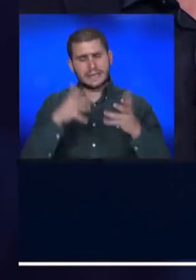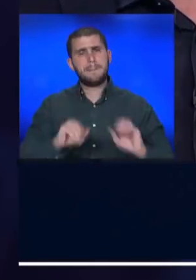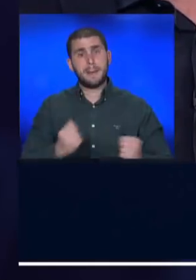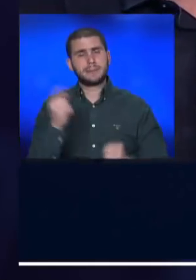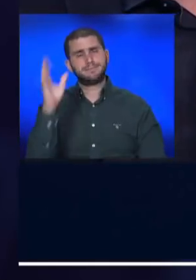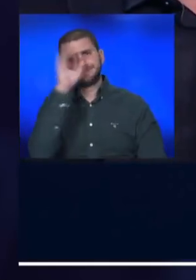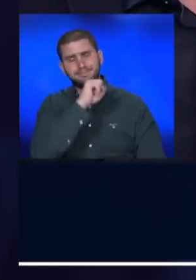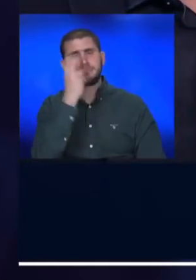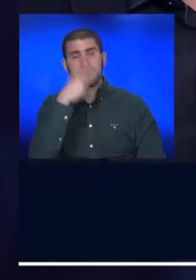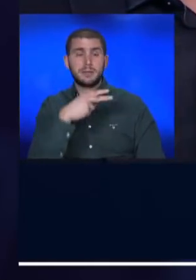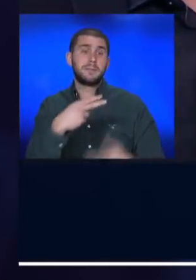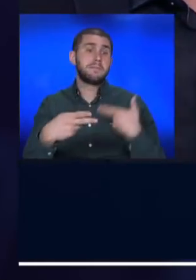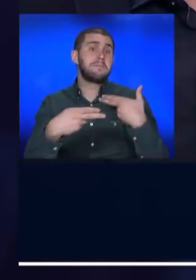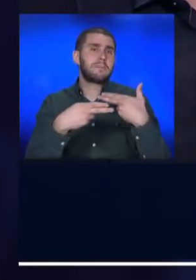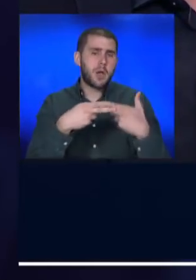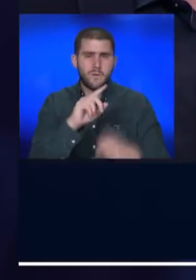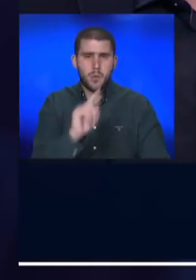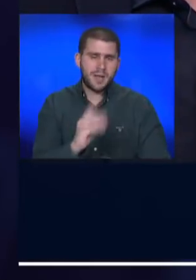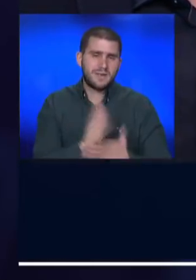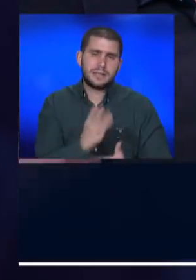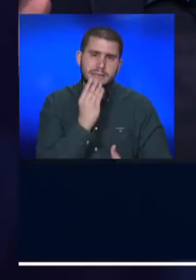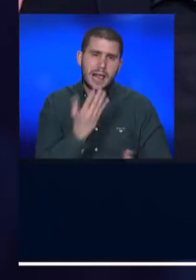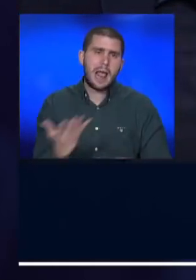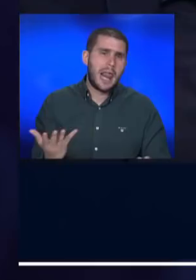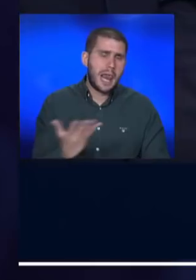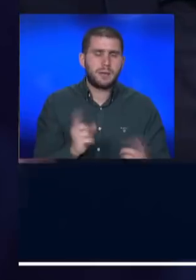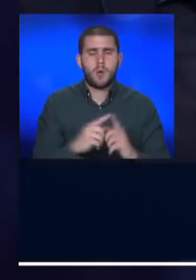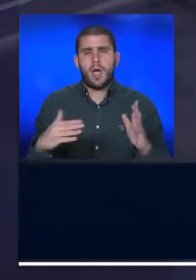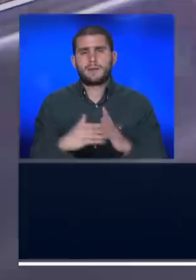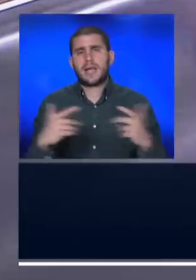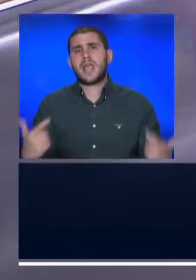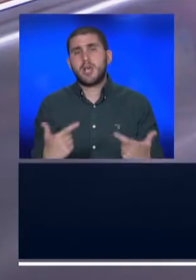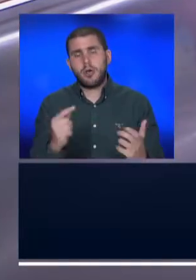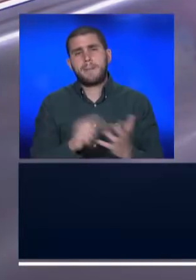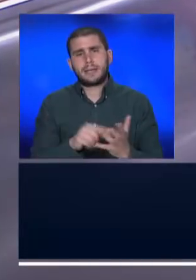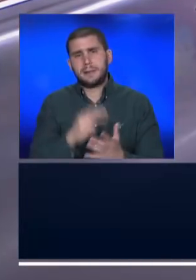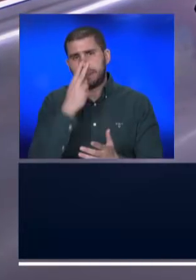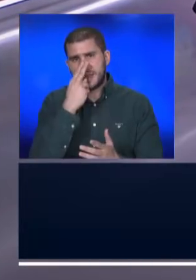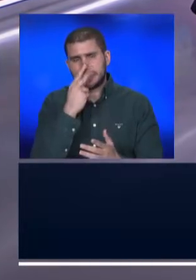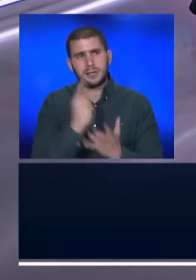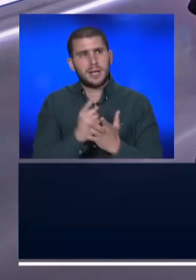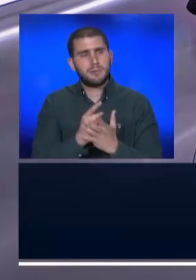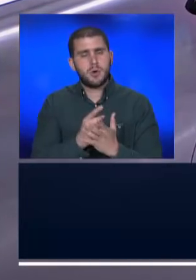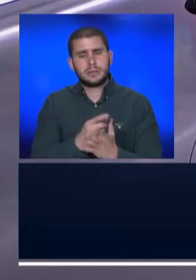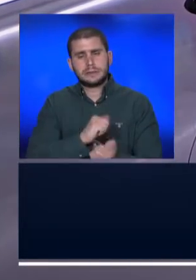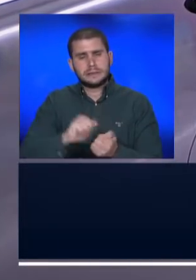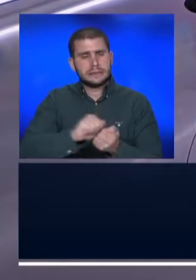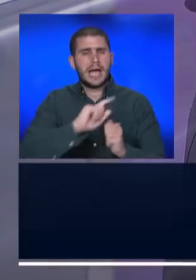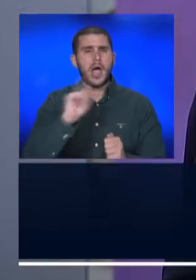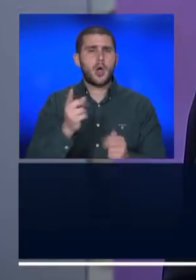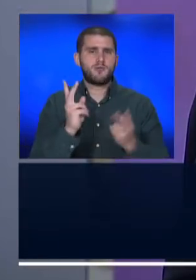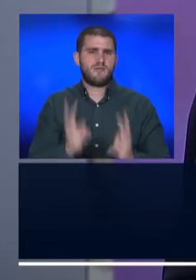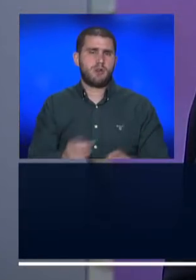שמתישהו בקרוב ישראל תיכנס להפסקת אש, ולכן מנסים לשלול את כל היכולות האפשריות בזמן שנשאר. תודה